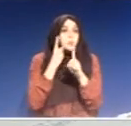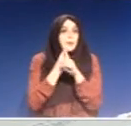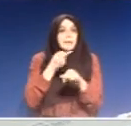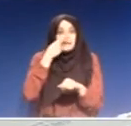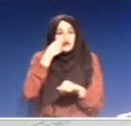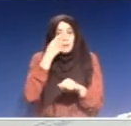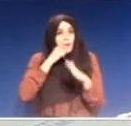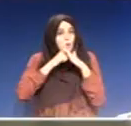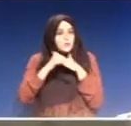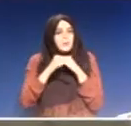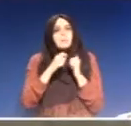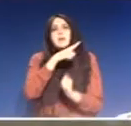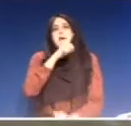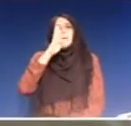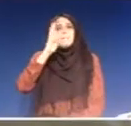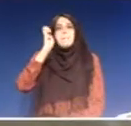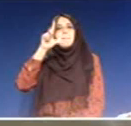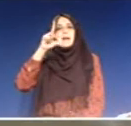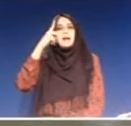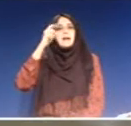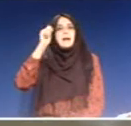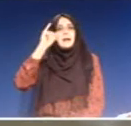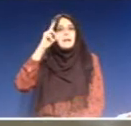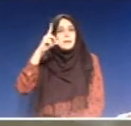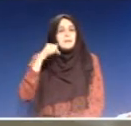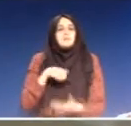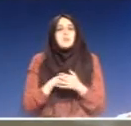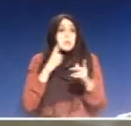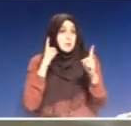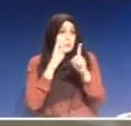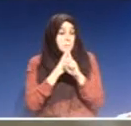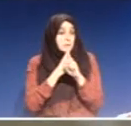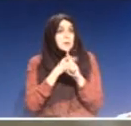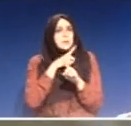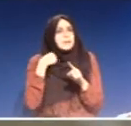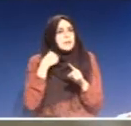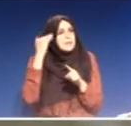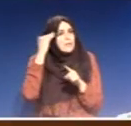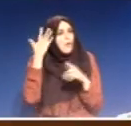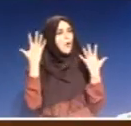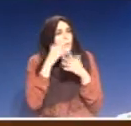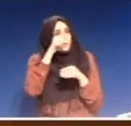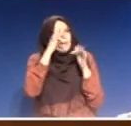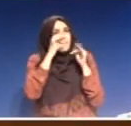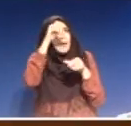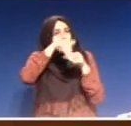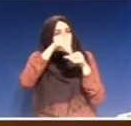أحمد بالقايد كان ضروري جدا لمعرفة خبايا القضايا.